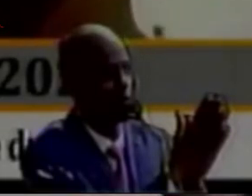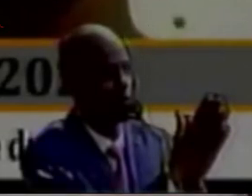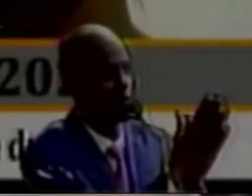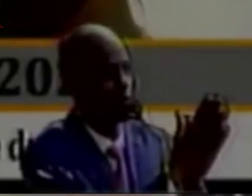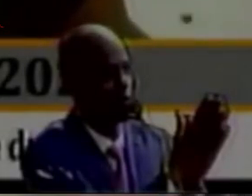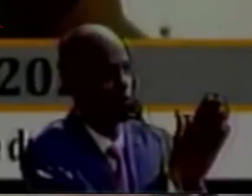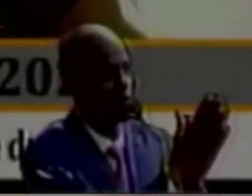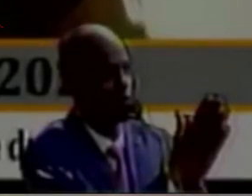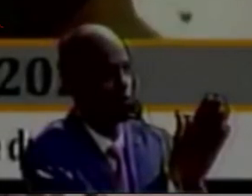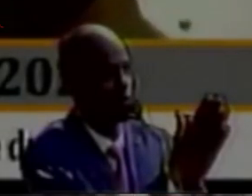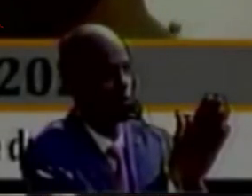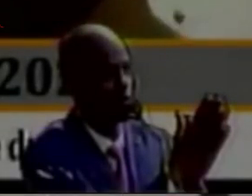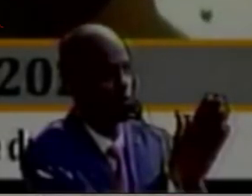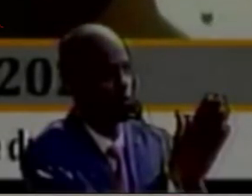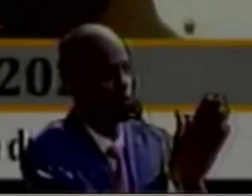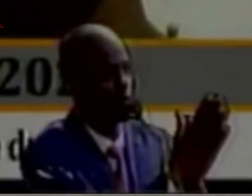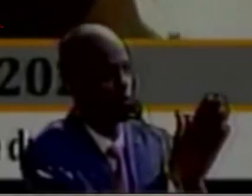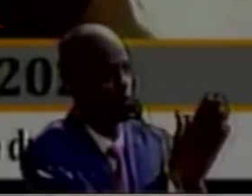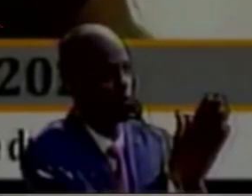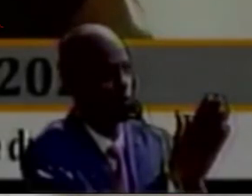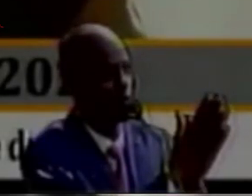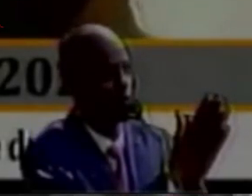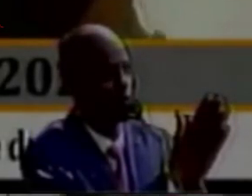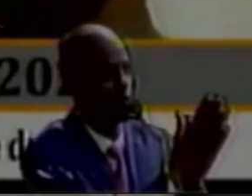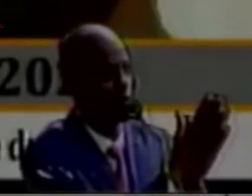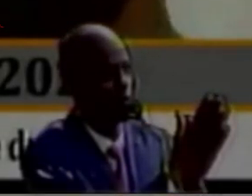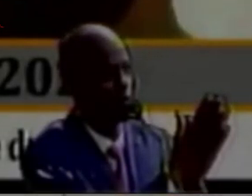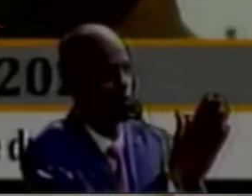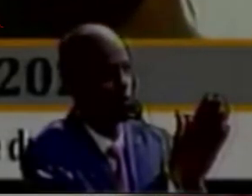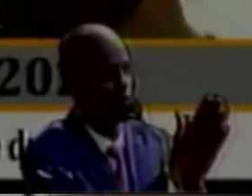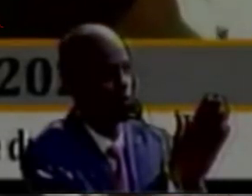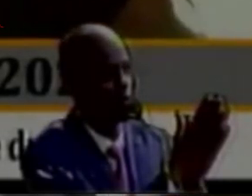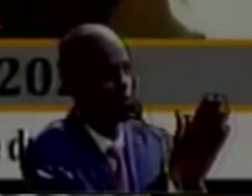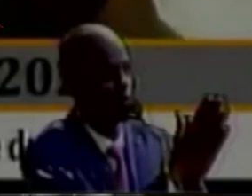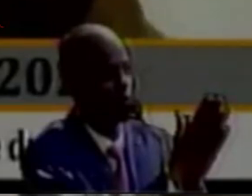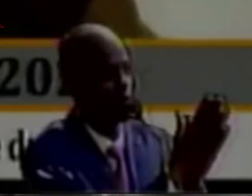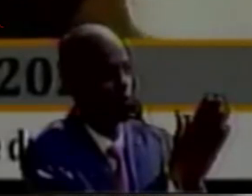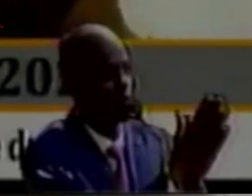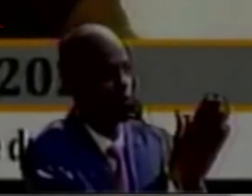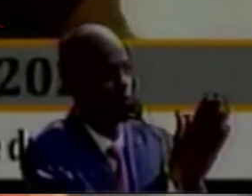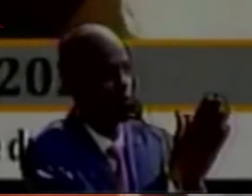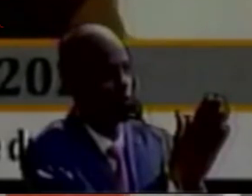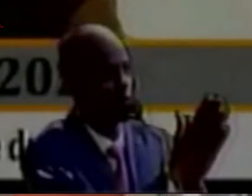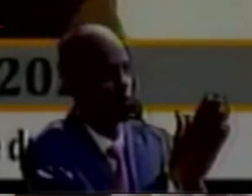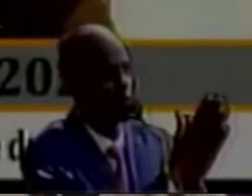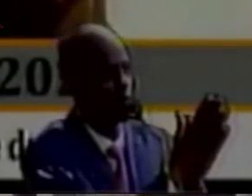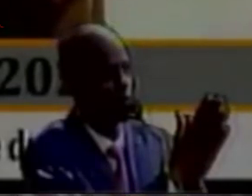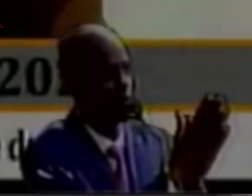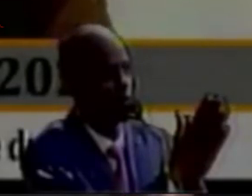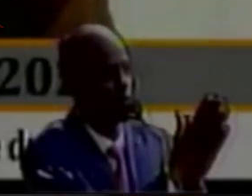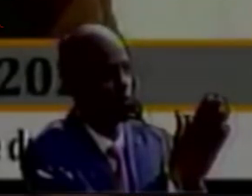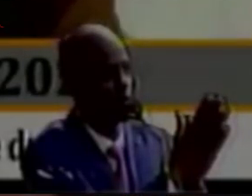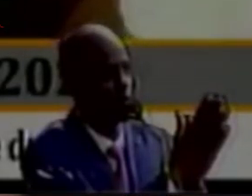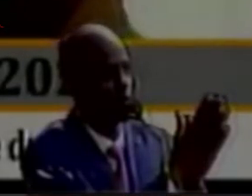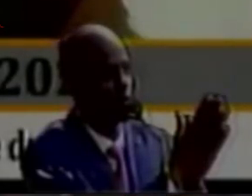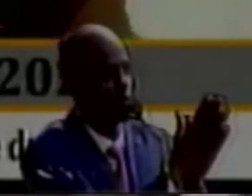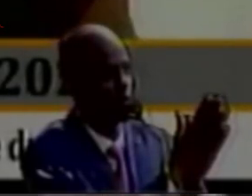sul. Bom, o Corpo de Bombeiros do Brasil está trazendo junto com